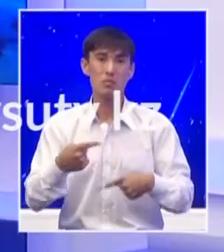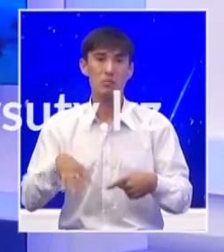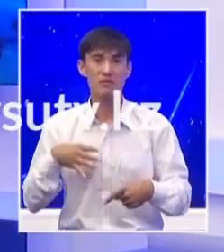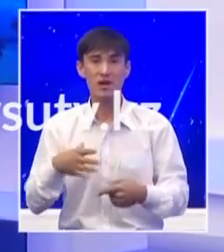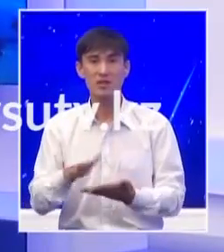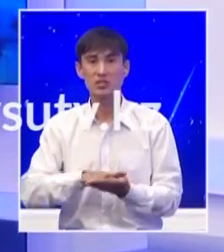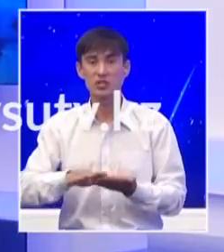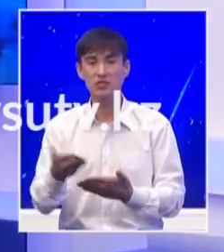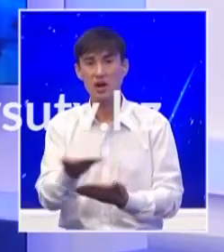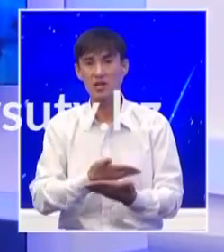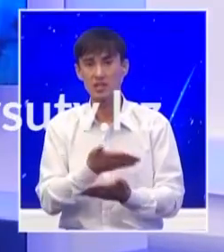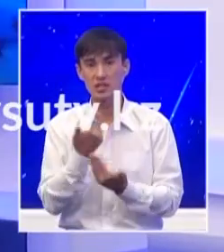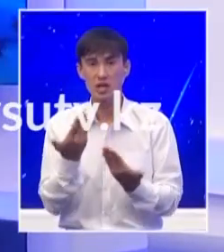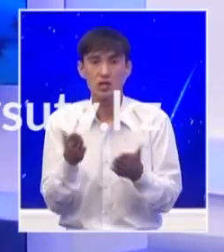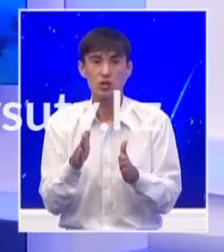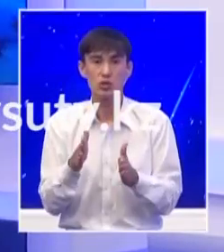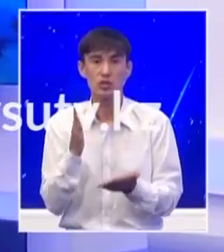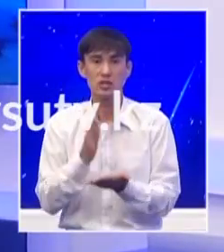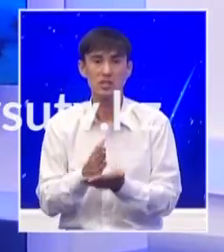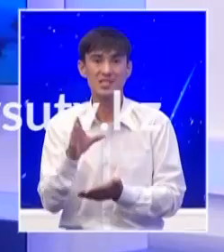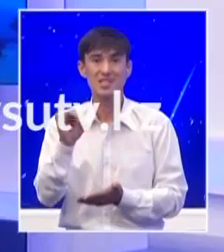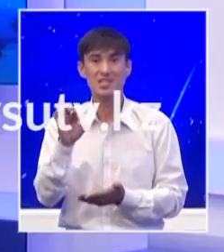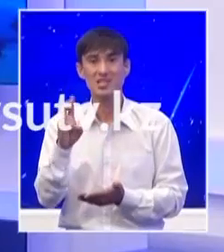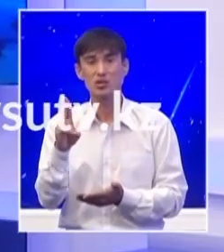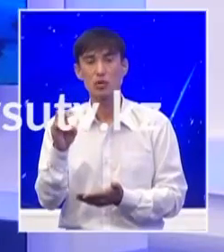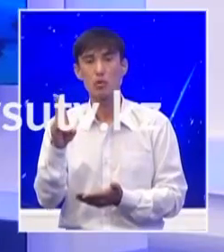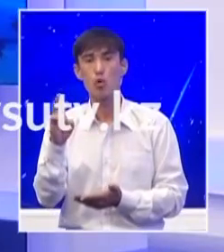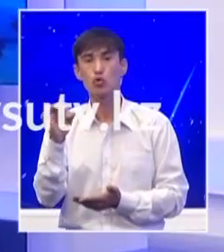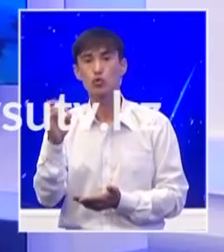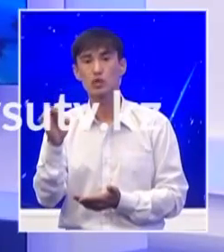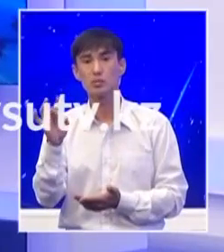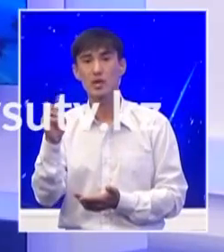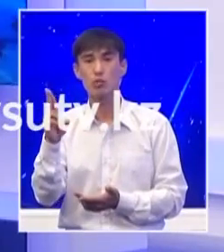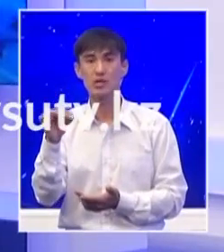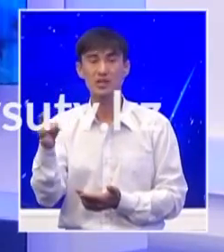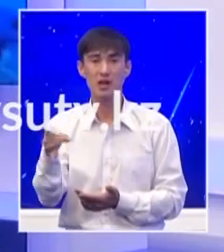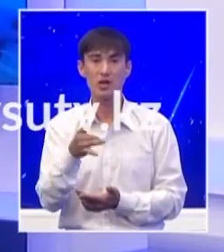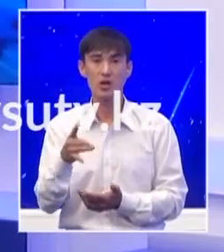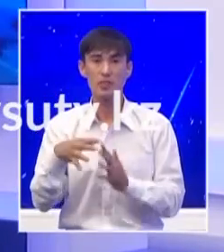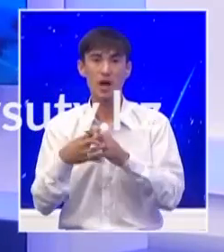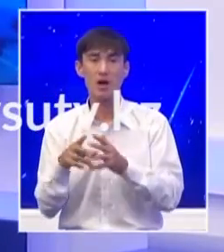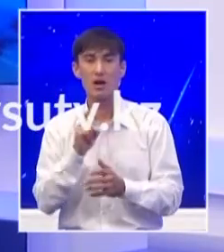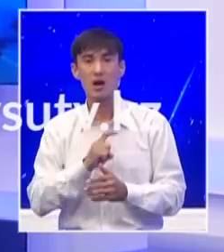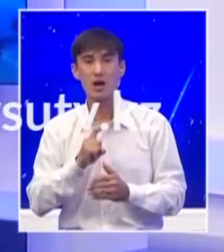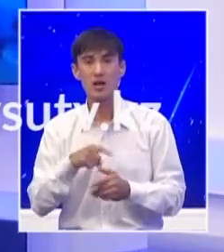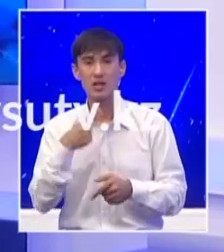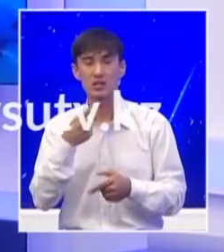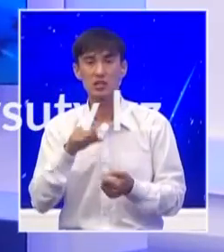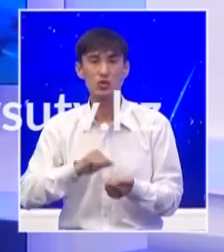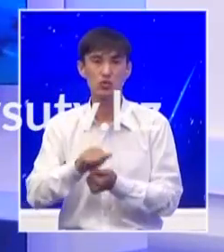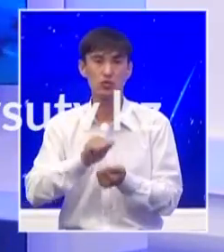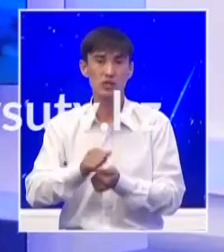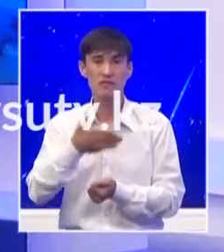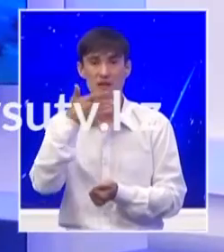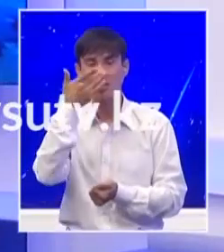нечего. Такая ситуация имеет место в Ескельдинском, Коксусском, Кербулакском районах. Аграрии сетуют на засушливое лето и